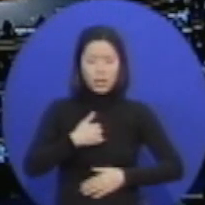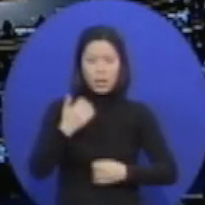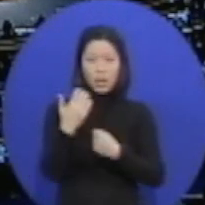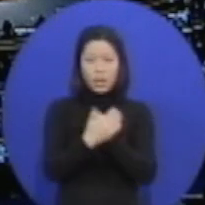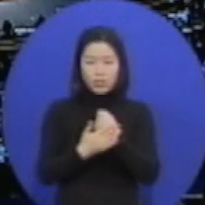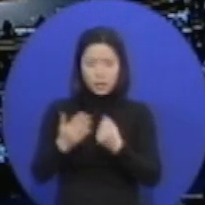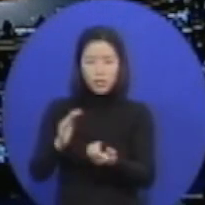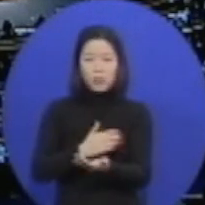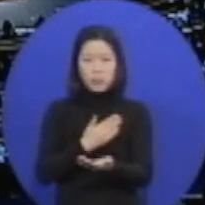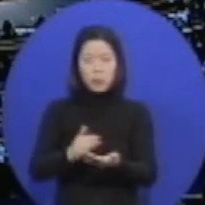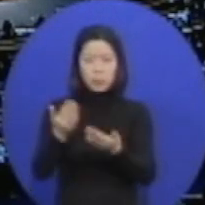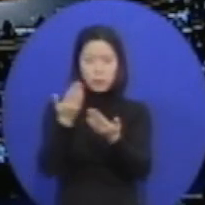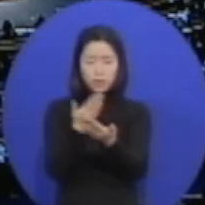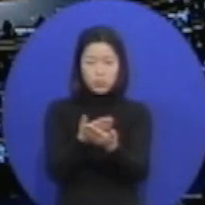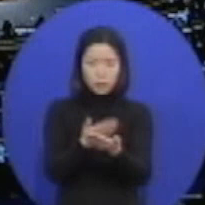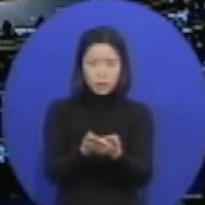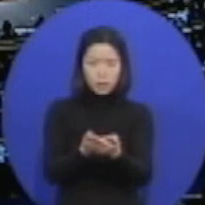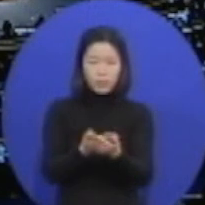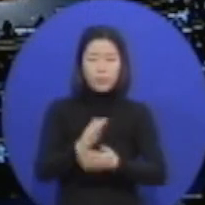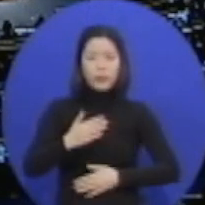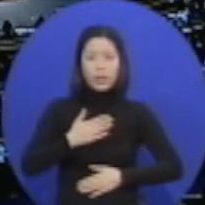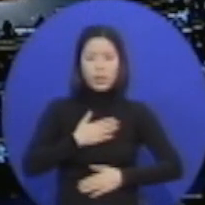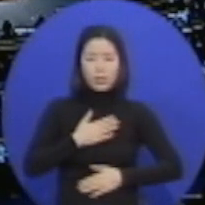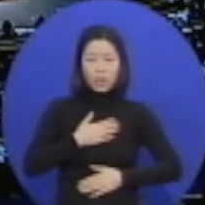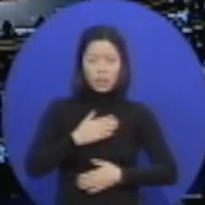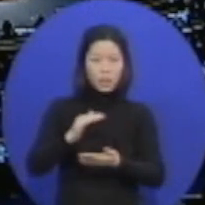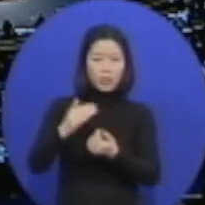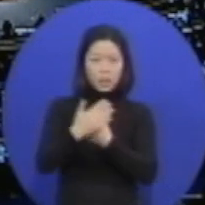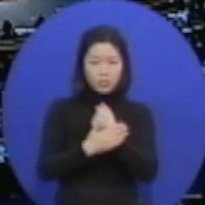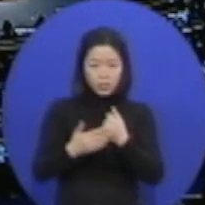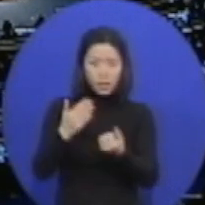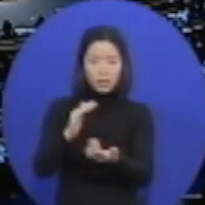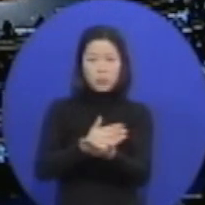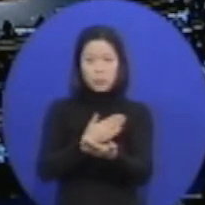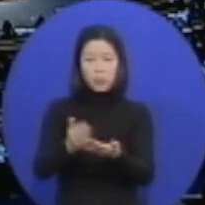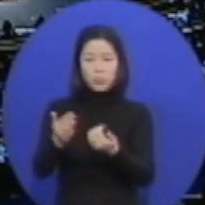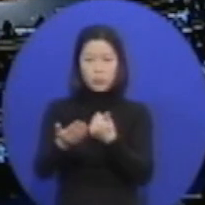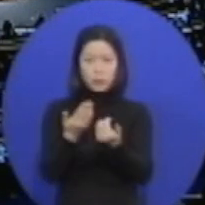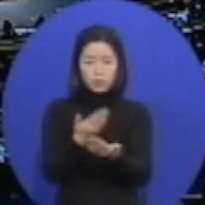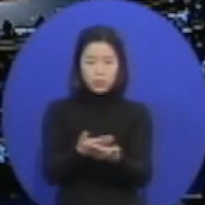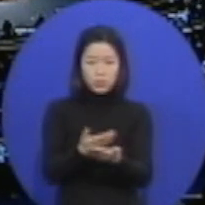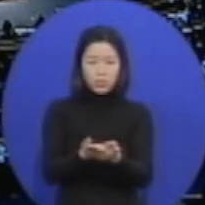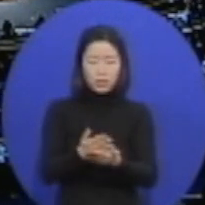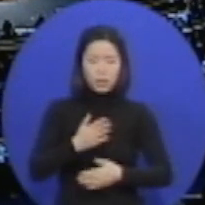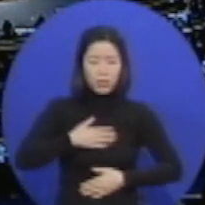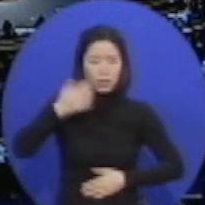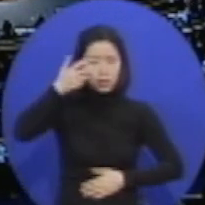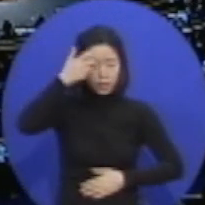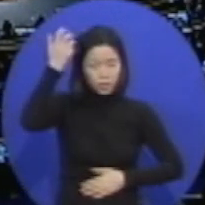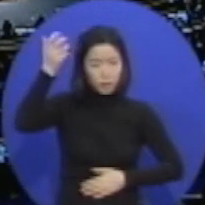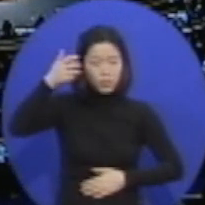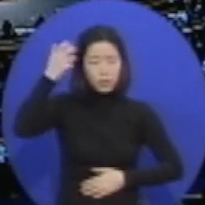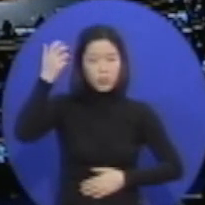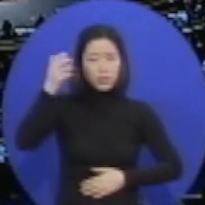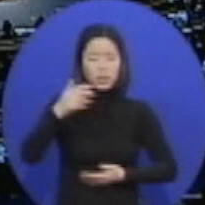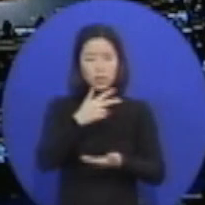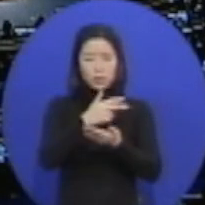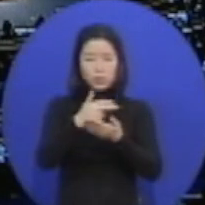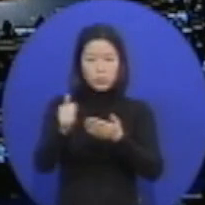베푸소서 내게 은혜를 베푸소서 내 영혼이 주께로 피하되